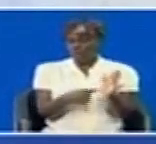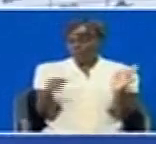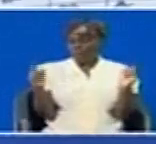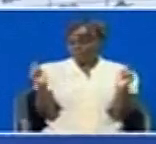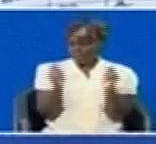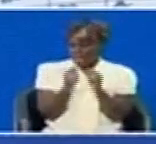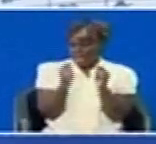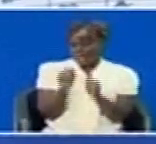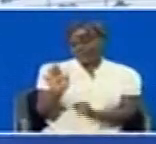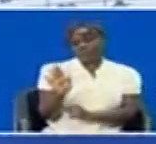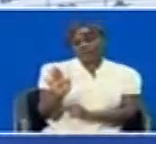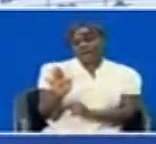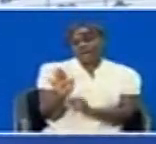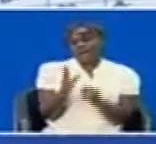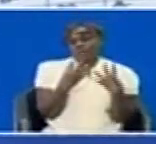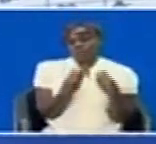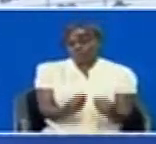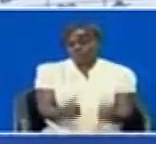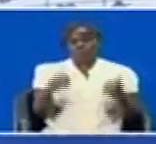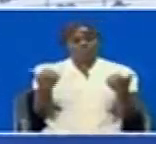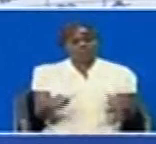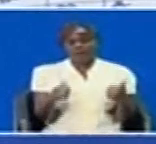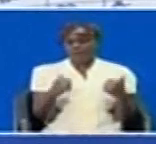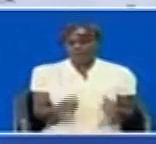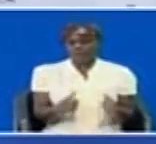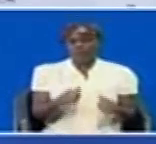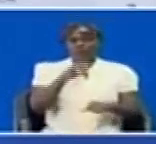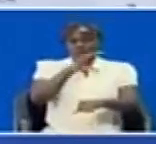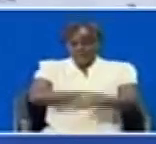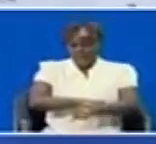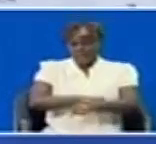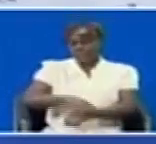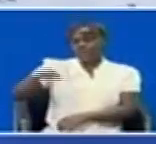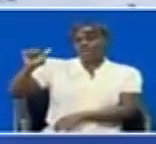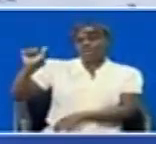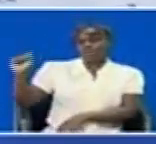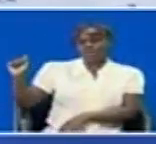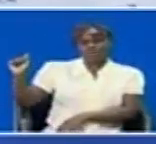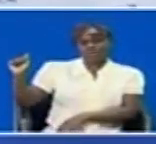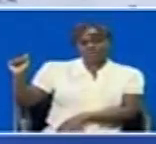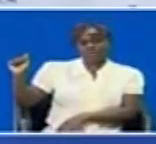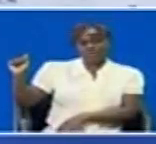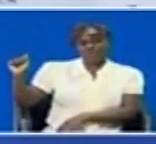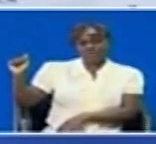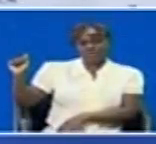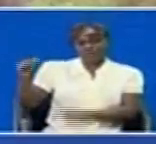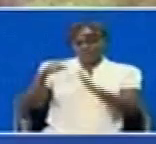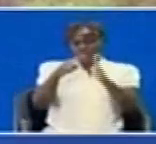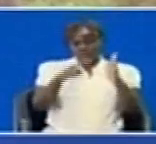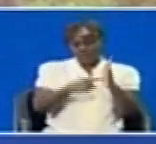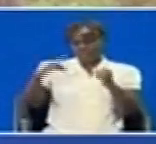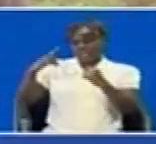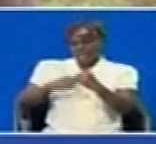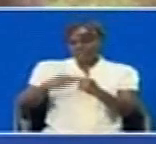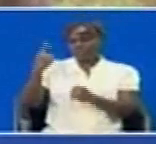chake ambacho hakijapoa. Licha ya kukuangura alama ya A yenye pointi 81,